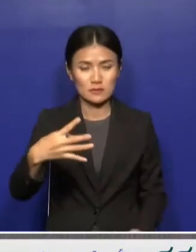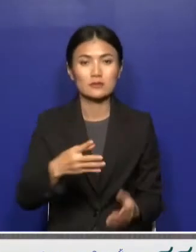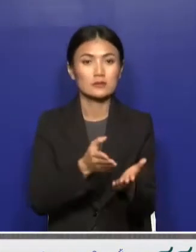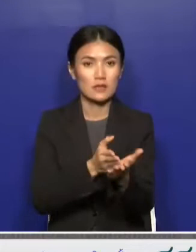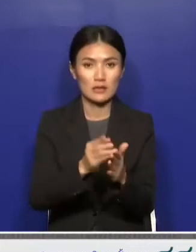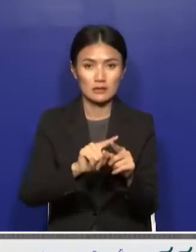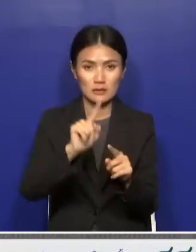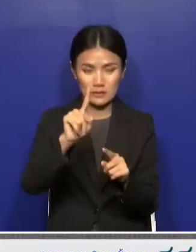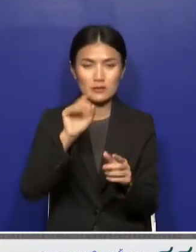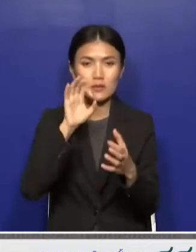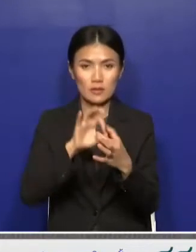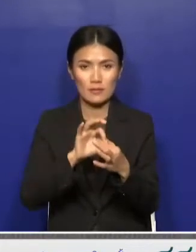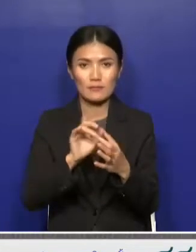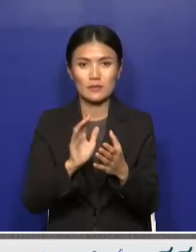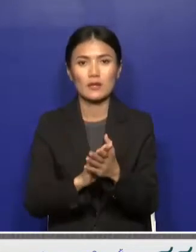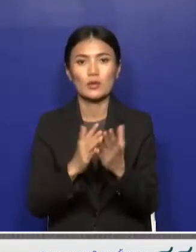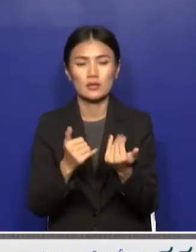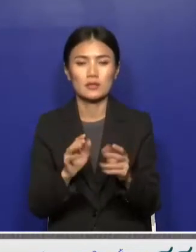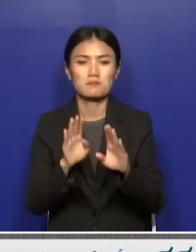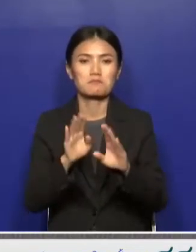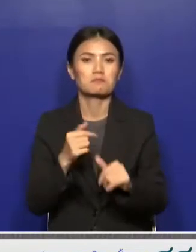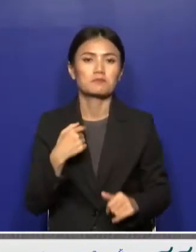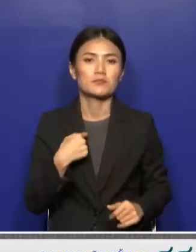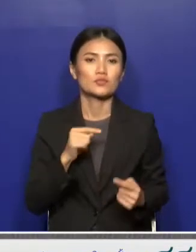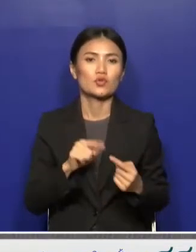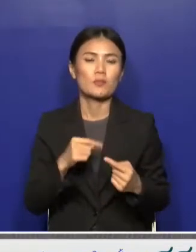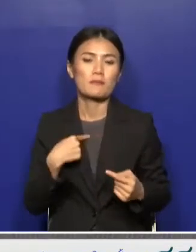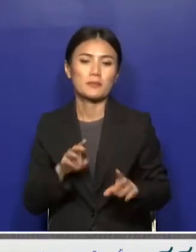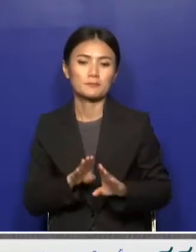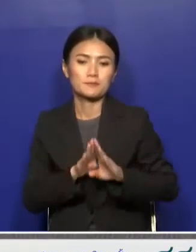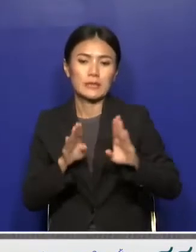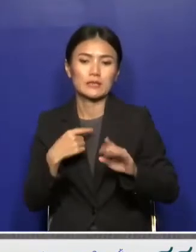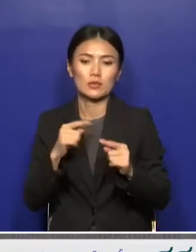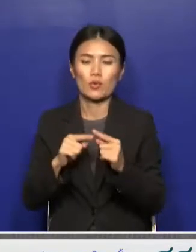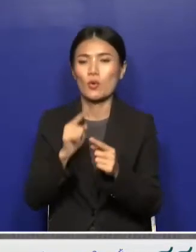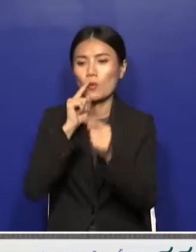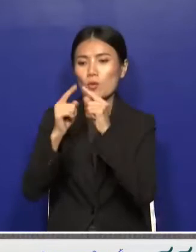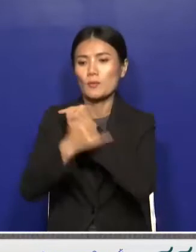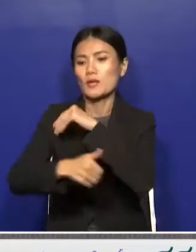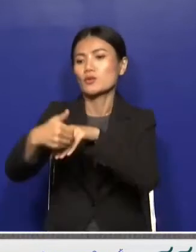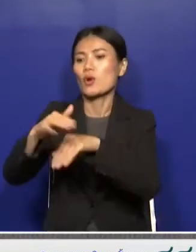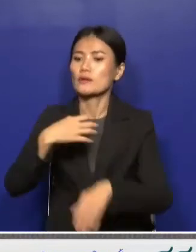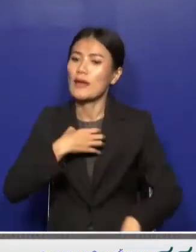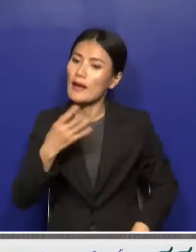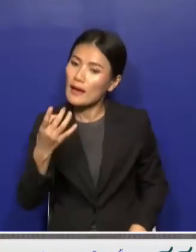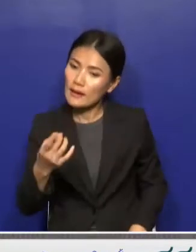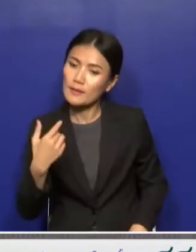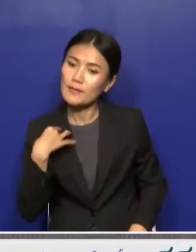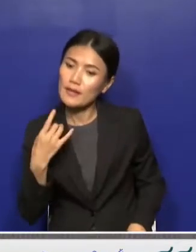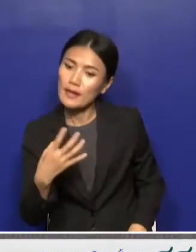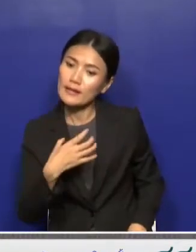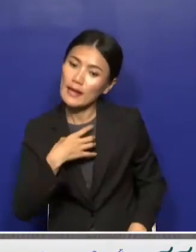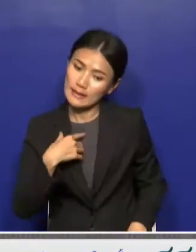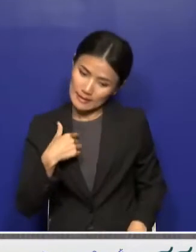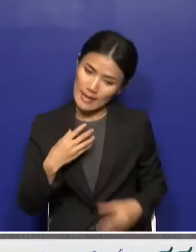คือเรื่องของการเปิดเวทีเจรจากับเขาเพื่อให้รู้เขารู้เรารู้ว่าเขาต้องการอะไรจากเราแล้วเร